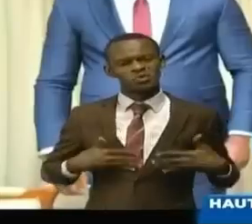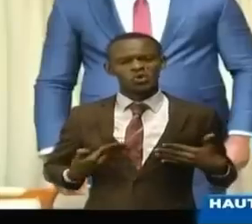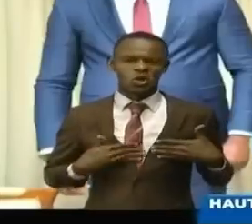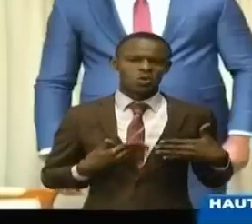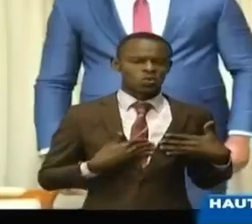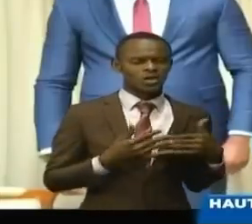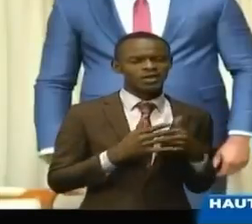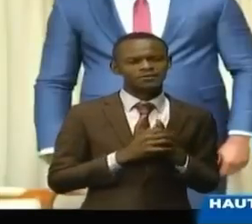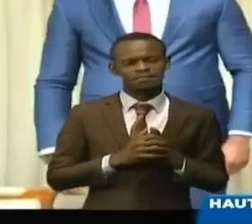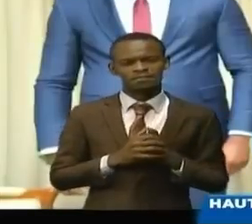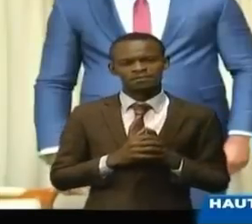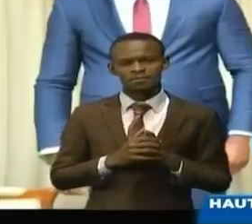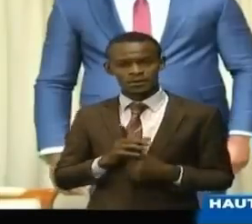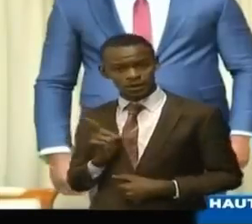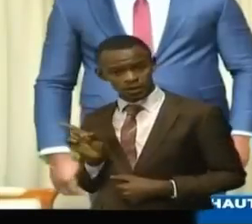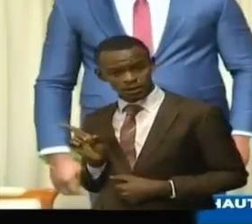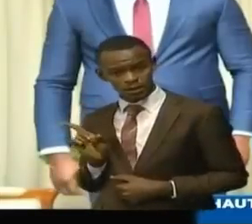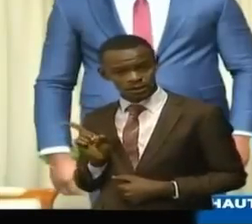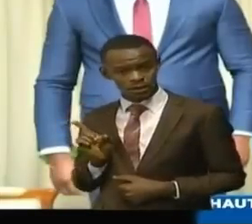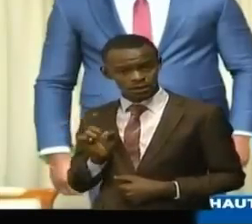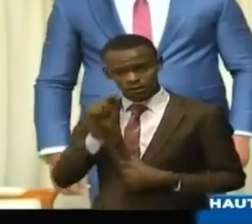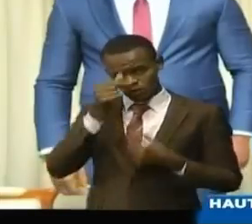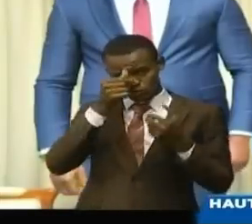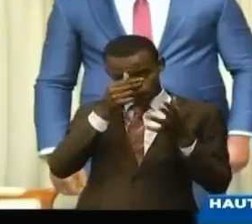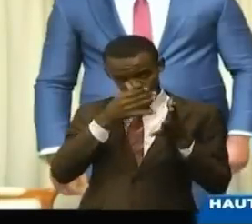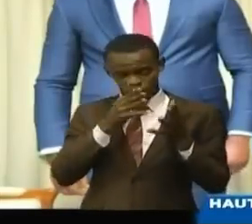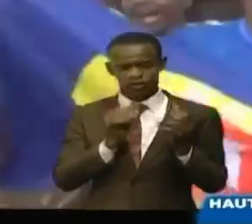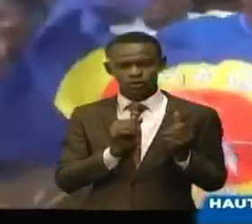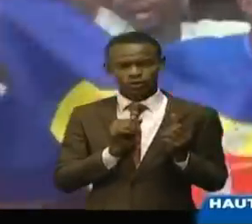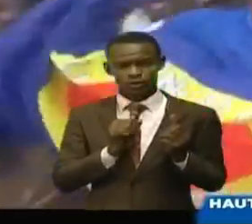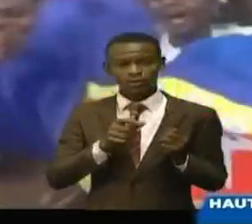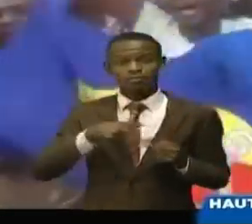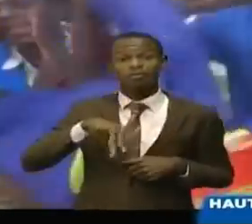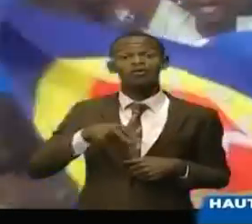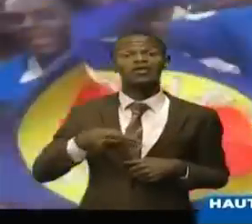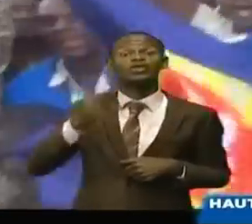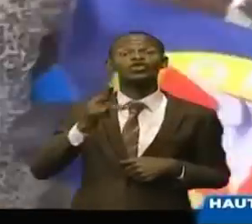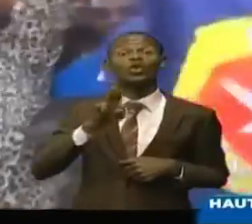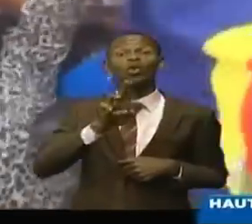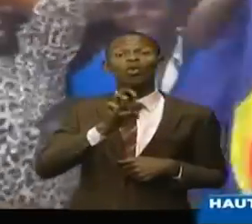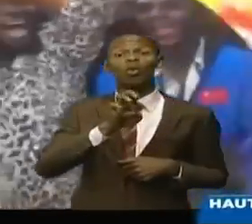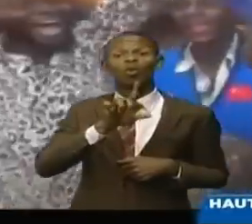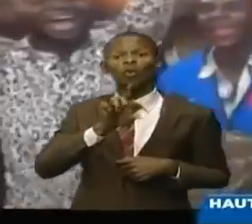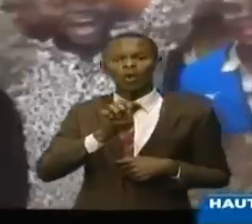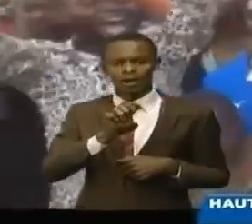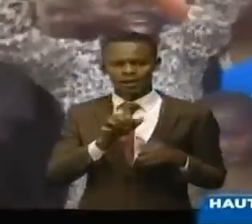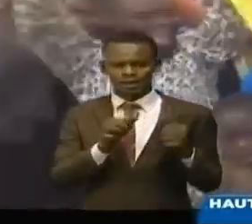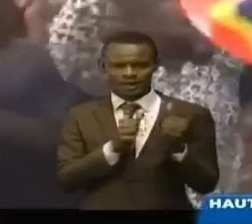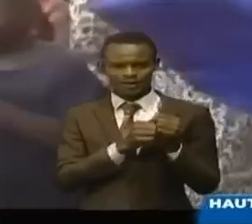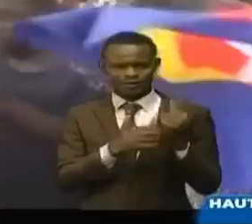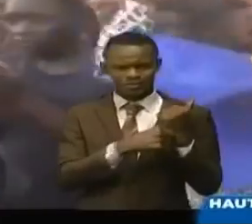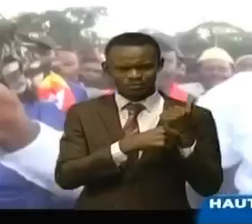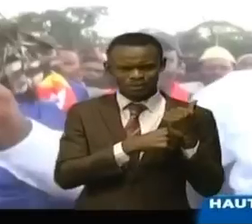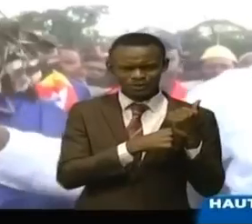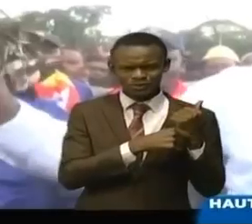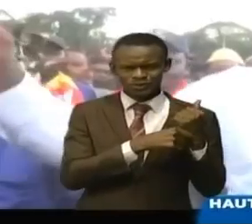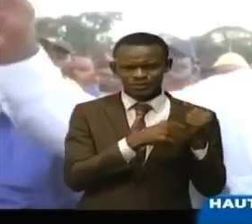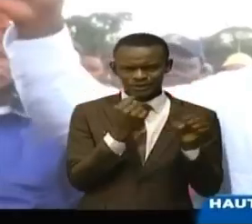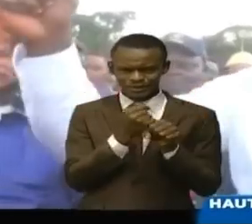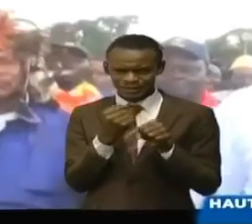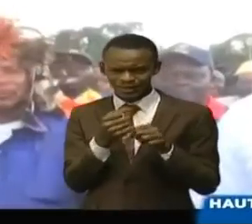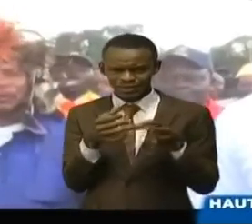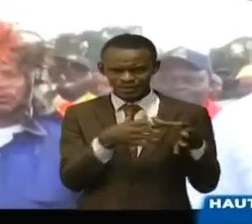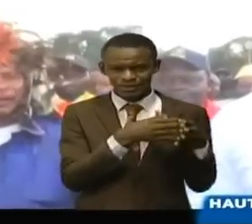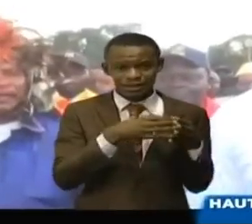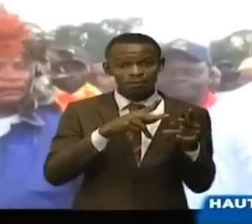À José Panda Sabangu, autorité morale de son parti Congo Espoir, il salue le dynamisme, l'unité, le respect et l'amour